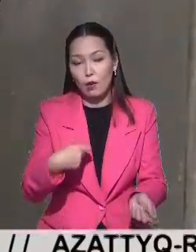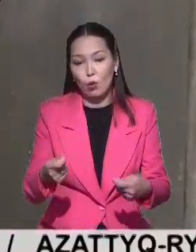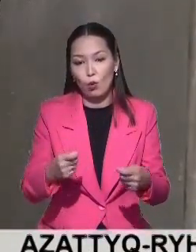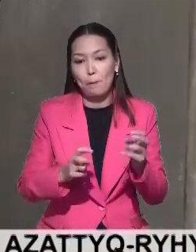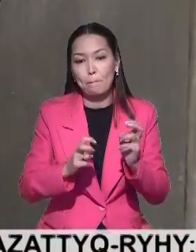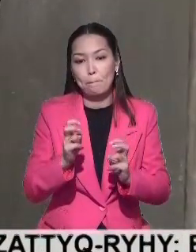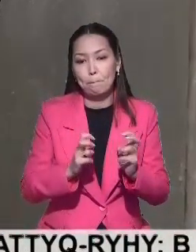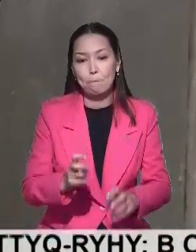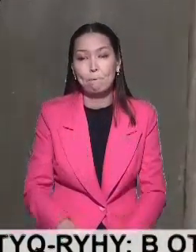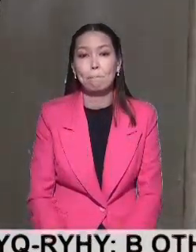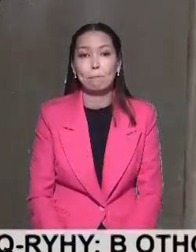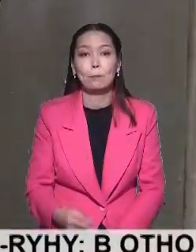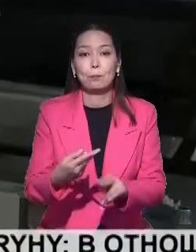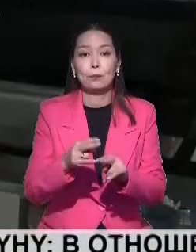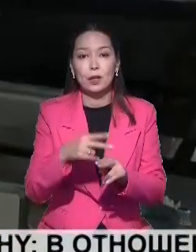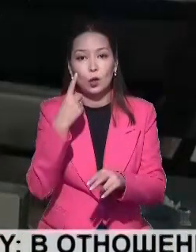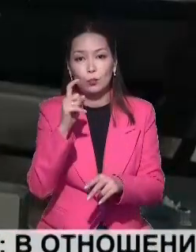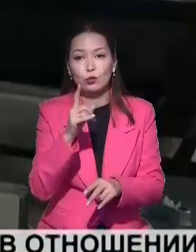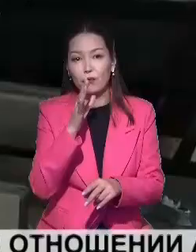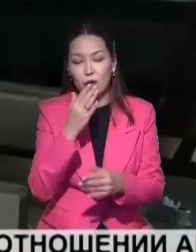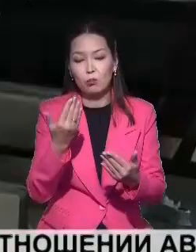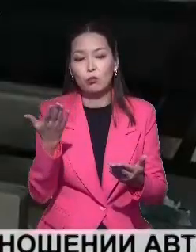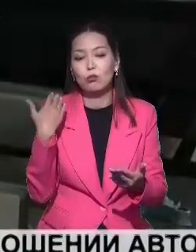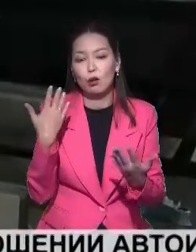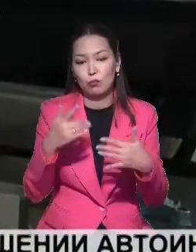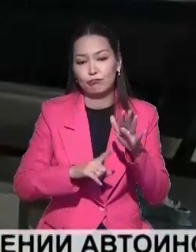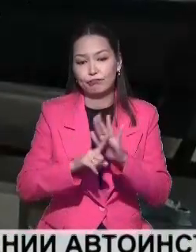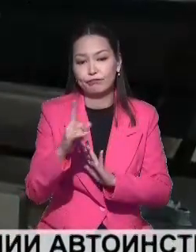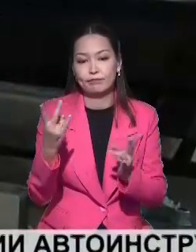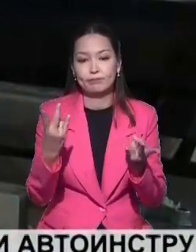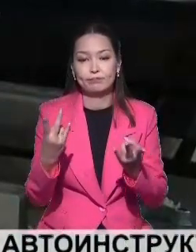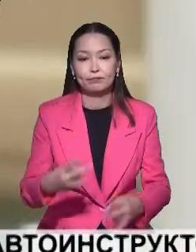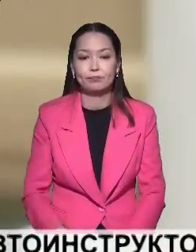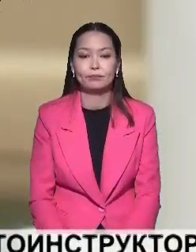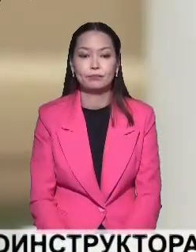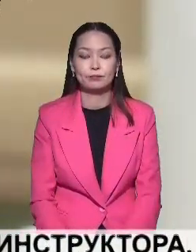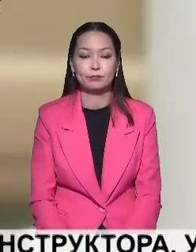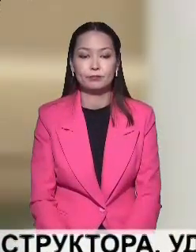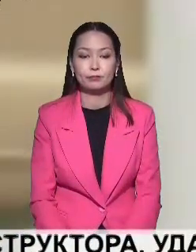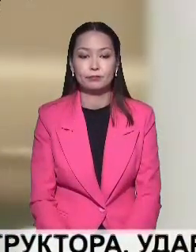руководитель предприятия. При этом, отмечает, время для этого давно пришло.